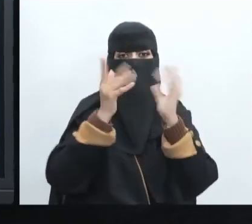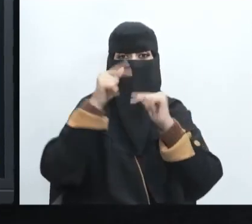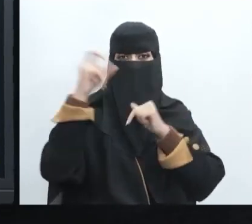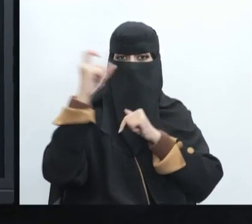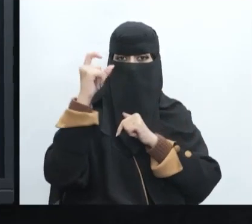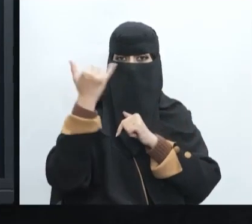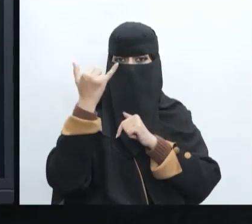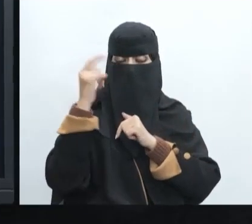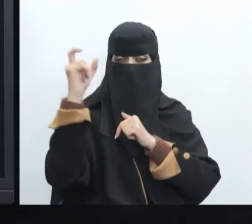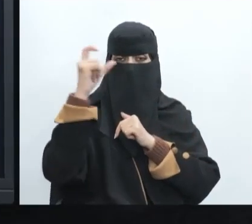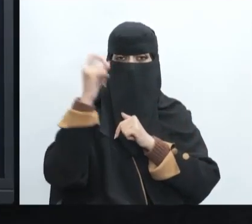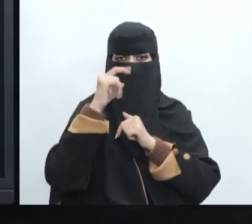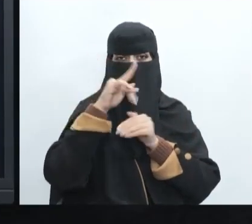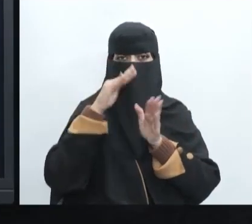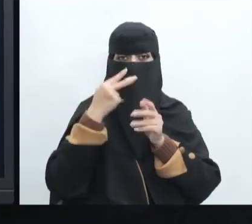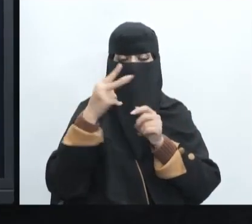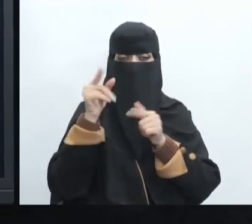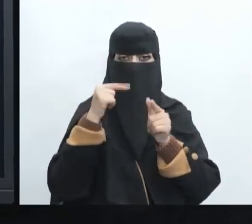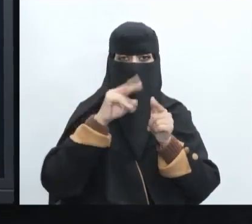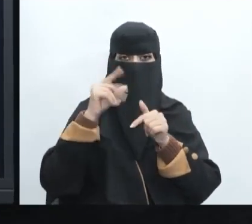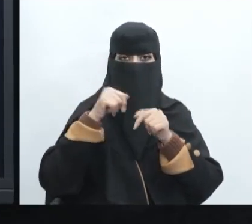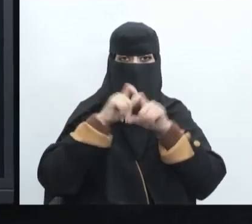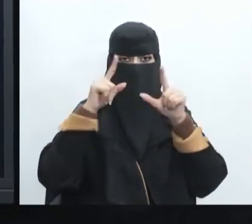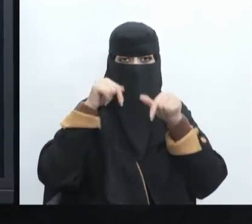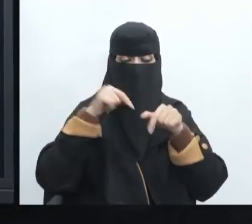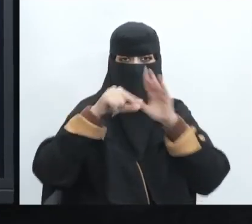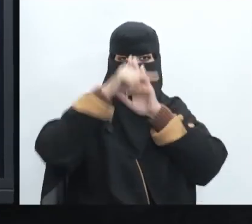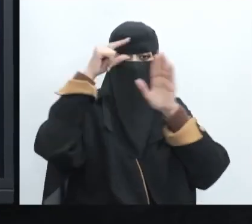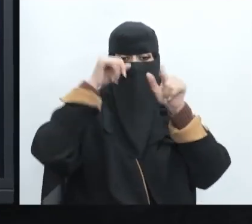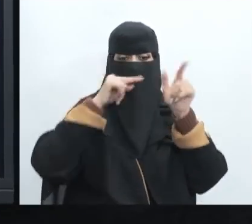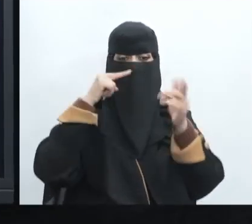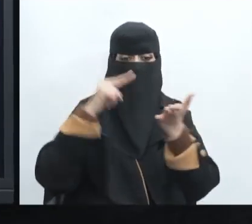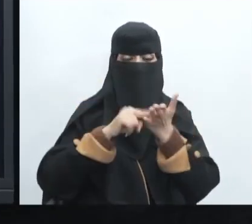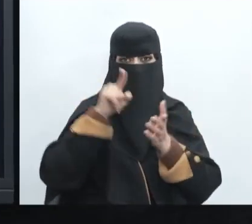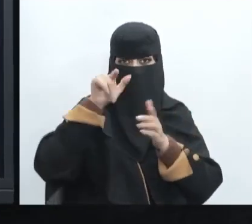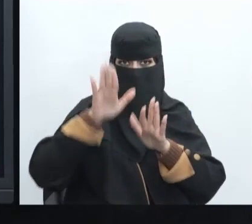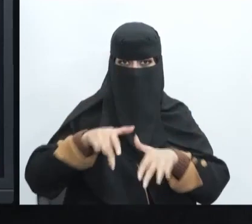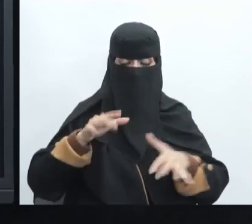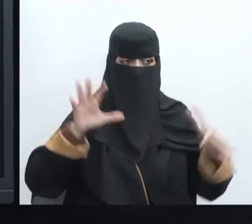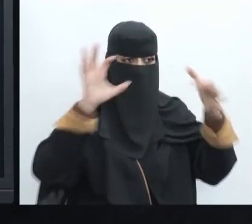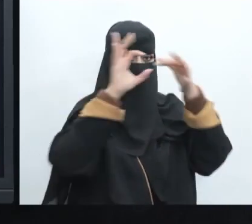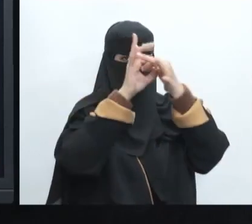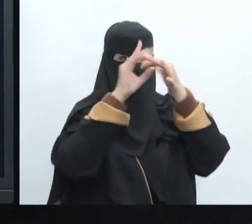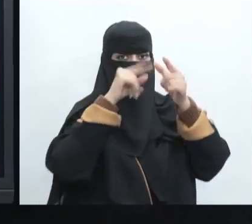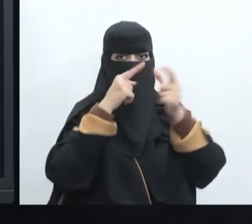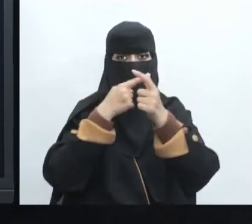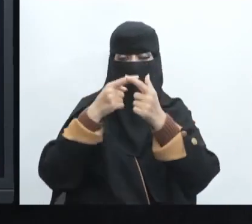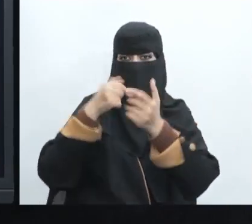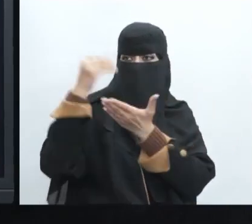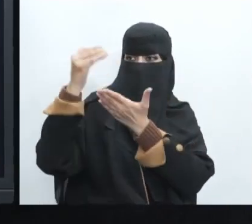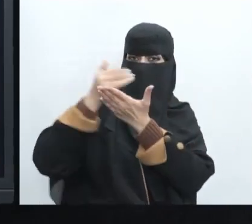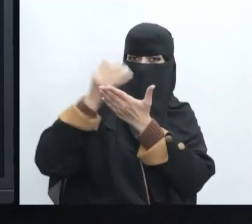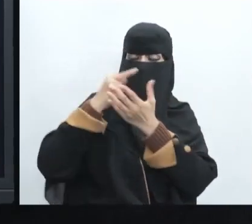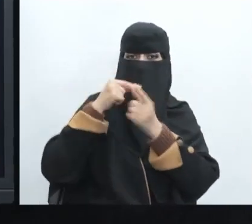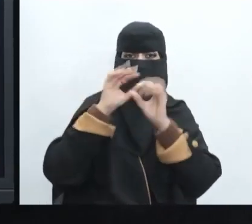العربي والاسلامي ابناء وبنات الطلاب كما تلاحظون من العنوان انه هناك ربط بين الاقتصاد